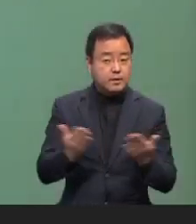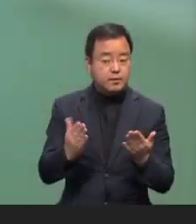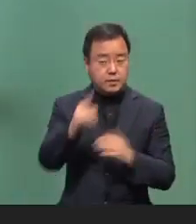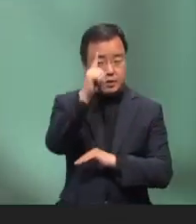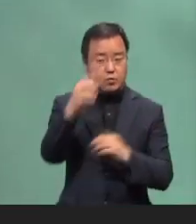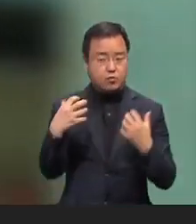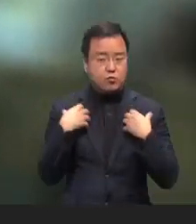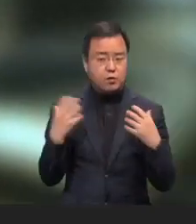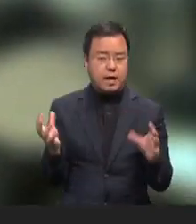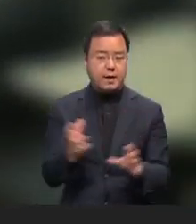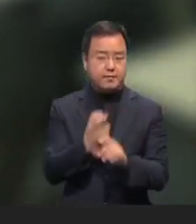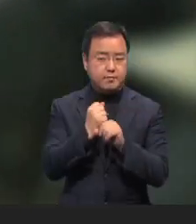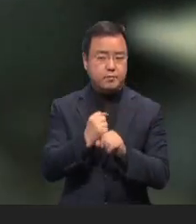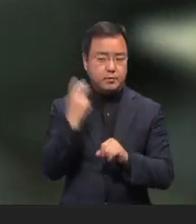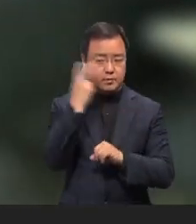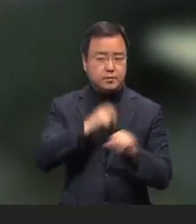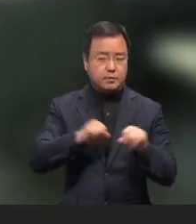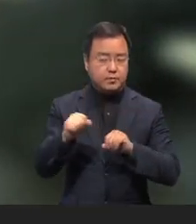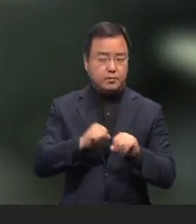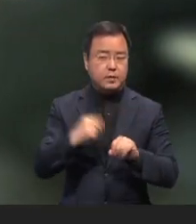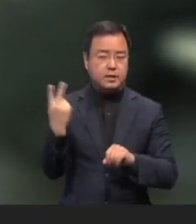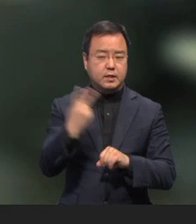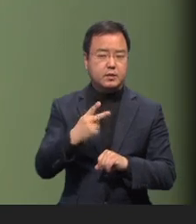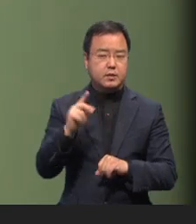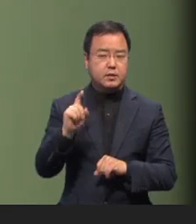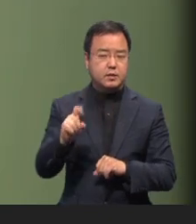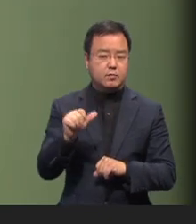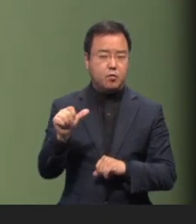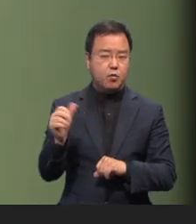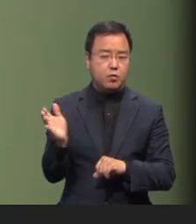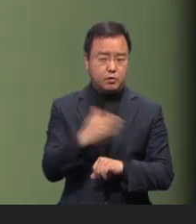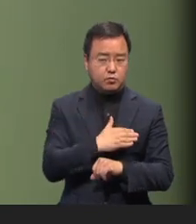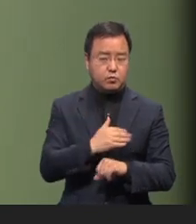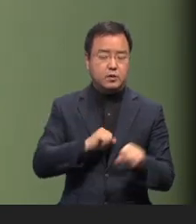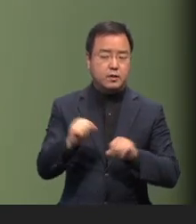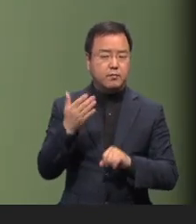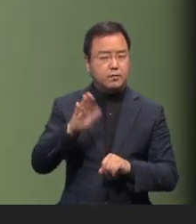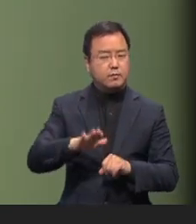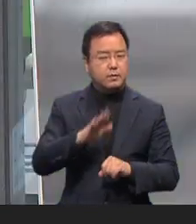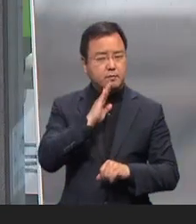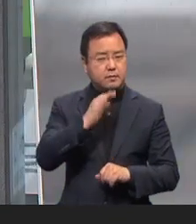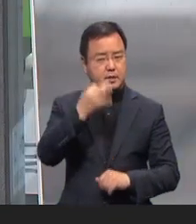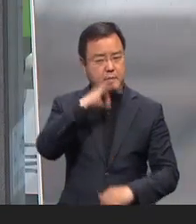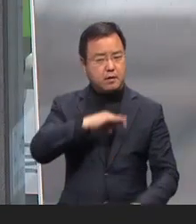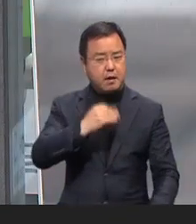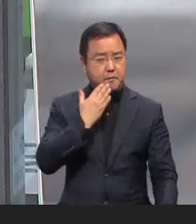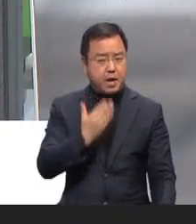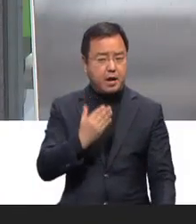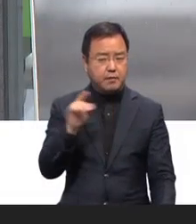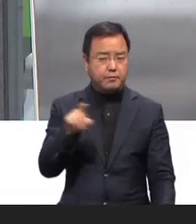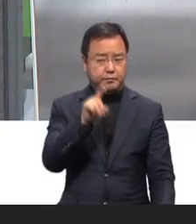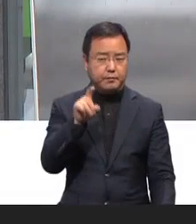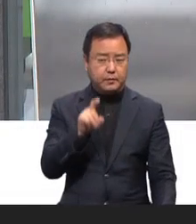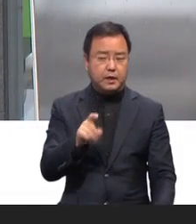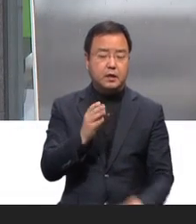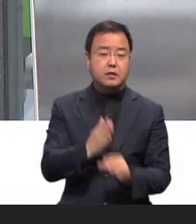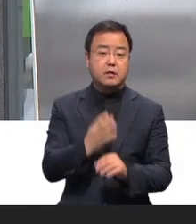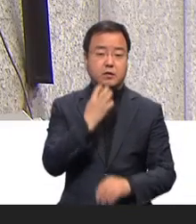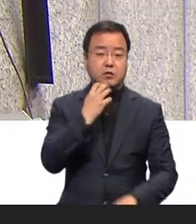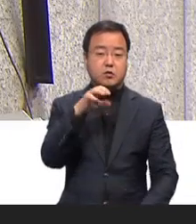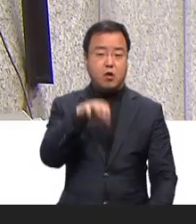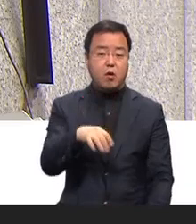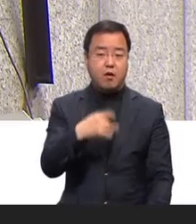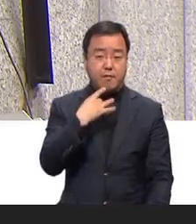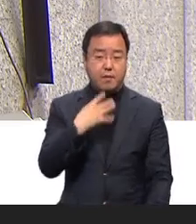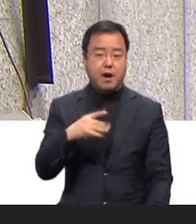지난 2015년부터 이루어져 왔지만 실효성 논란은 끊이지 않고 있습니다 서울에만 학원 2만 2000여 개에